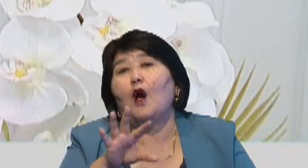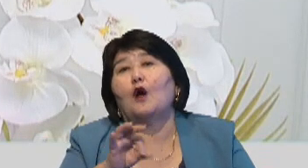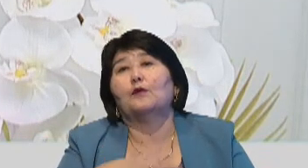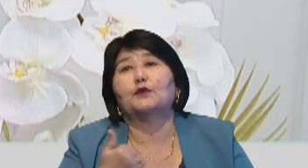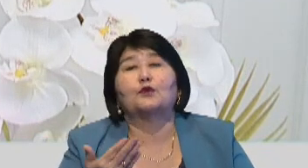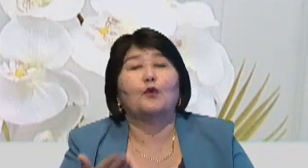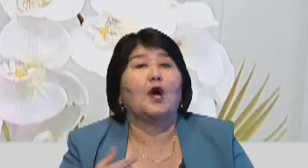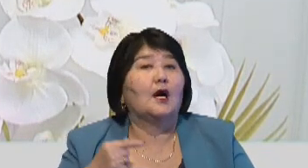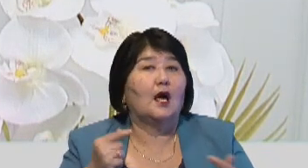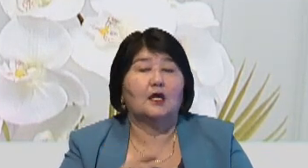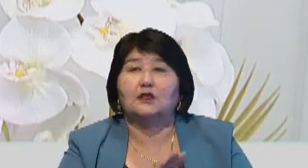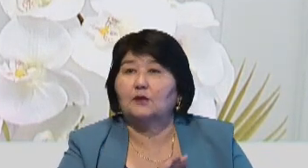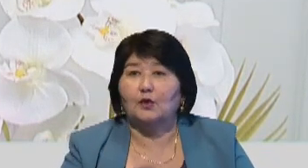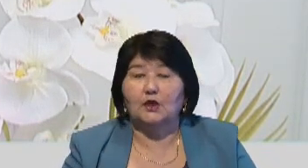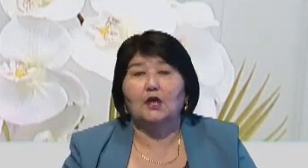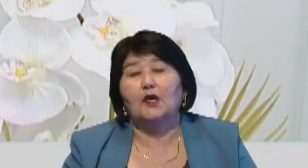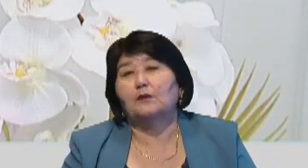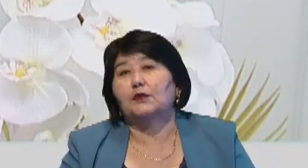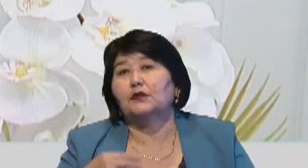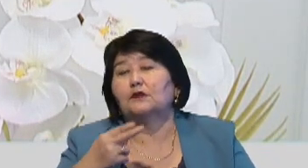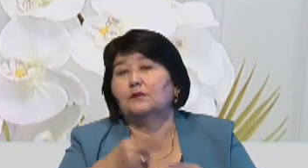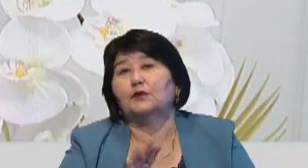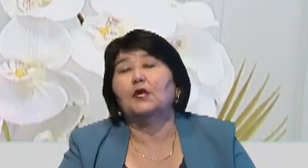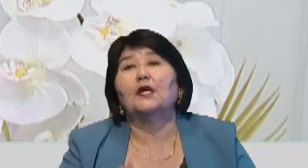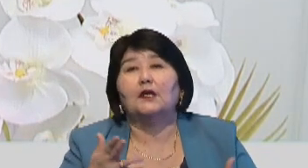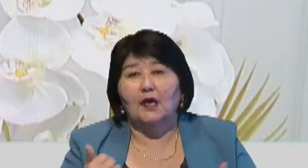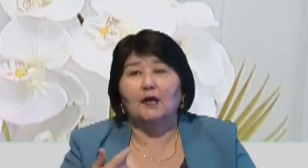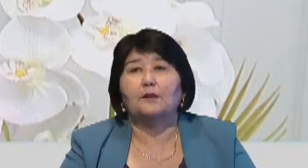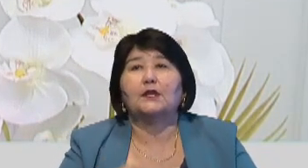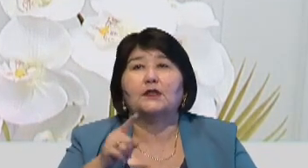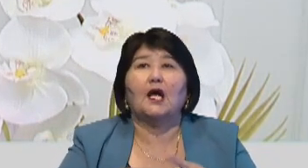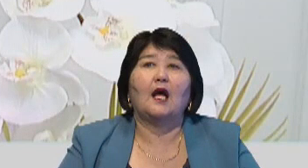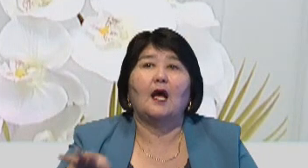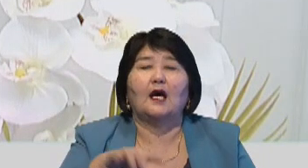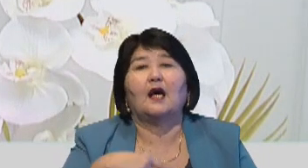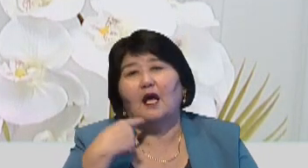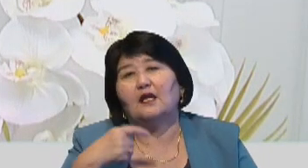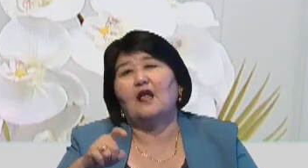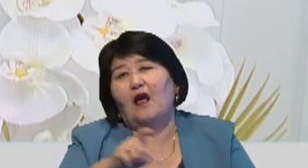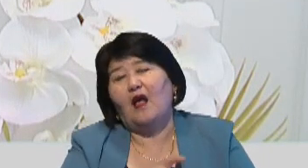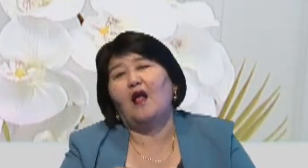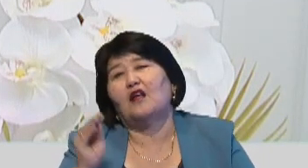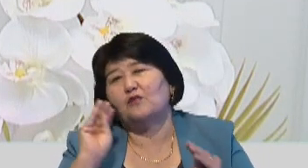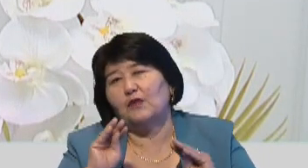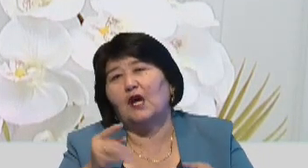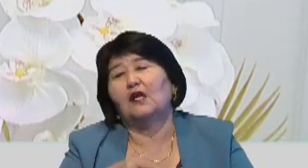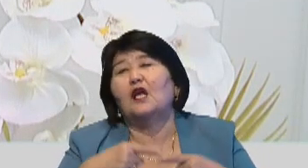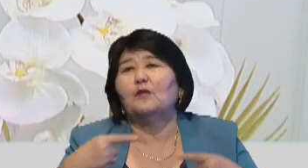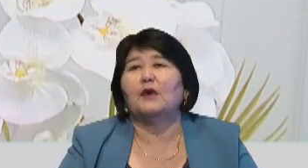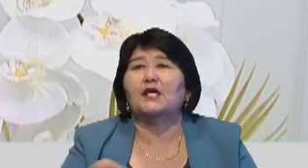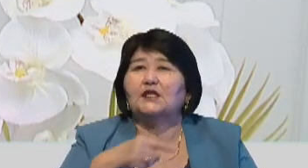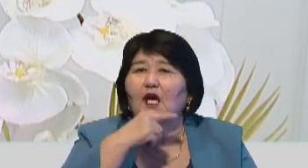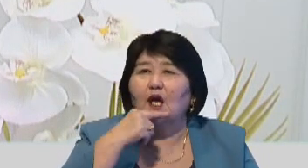біз оған қарсы болған жоқпыз, жолына бөгет болған жоқпыз. Иә, рас, ағайындар әңгіме қылды. Басқа